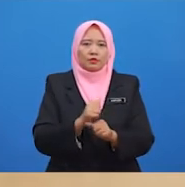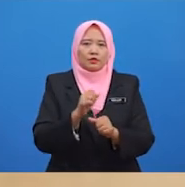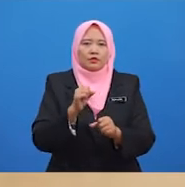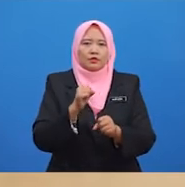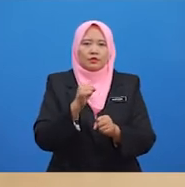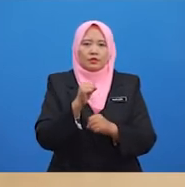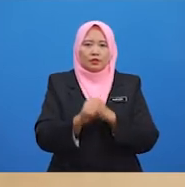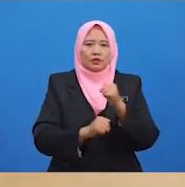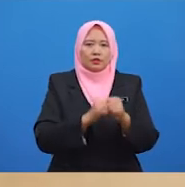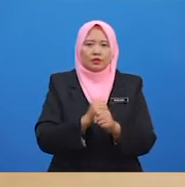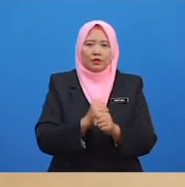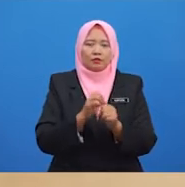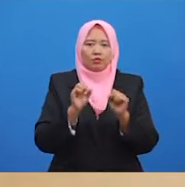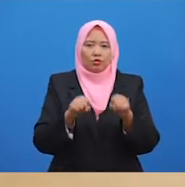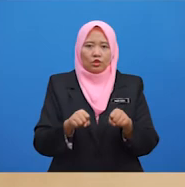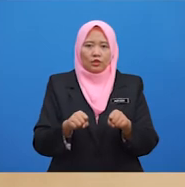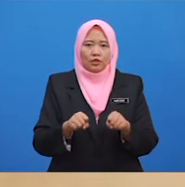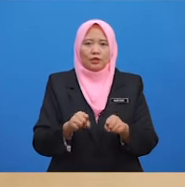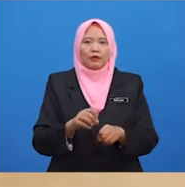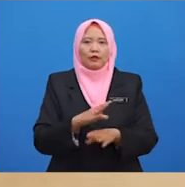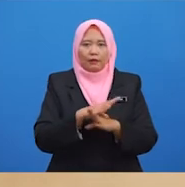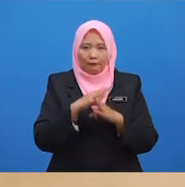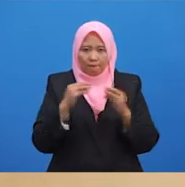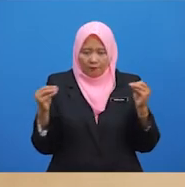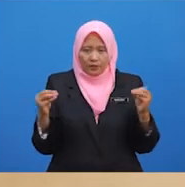dan tumbuh-tumbuhan.